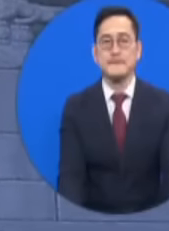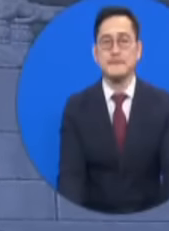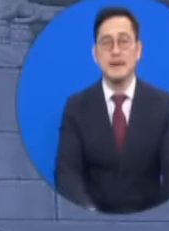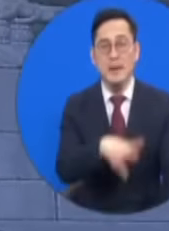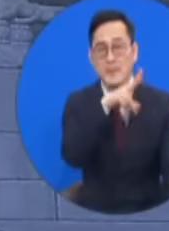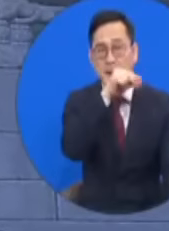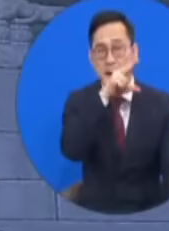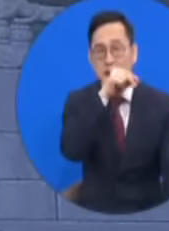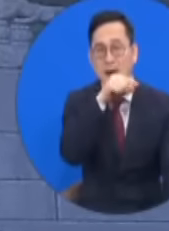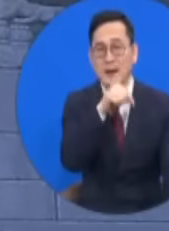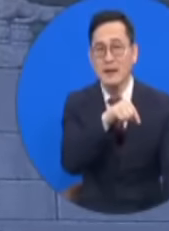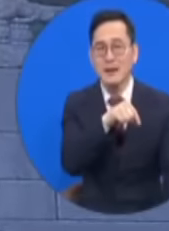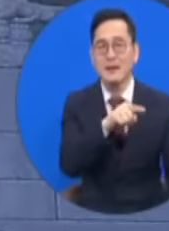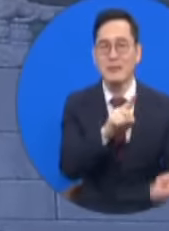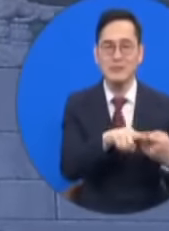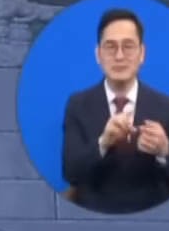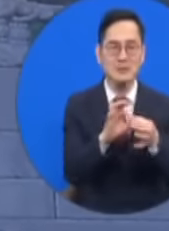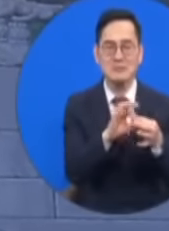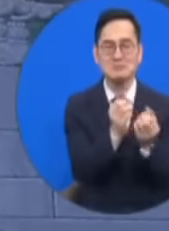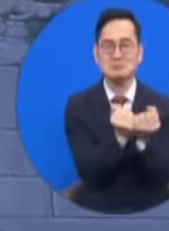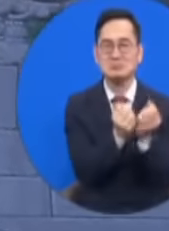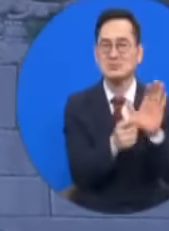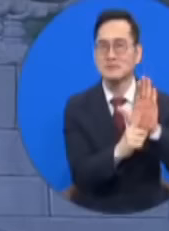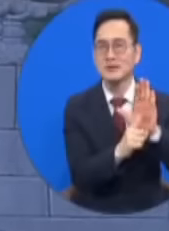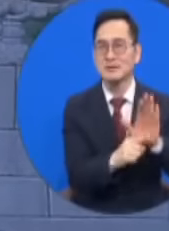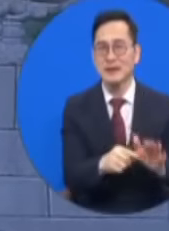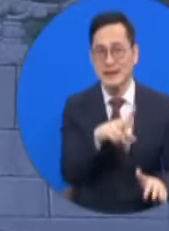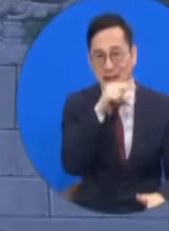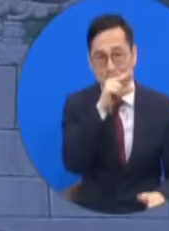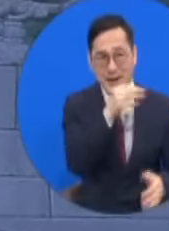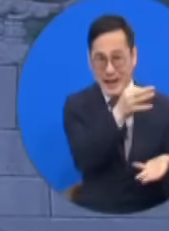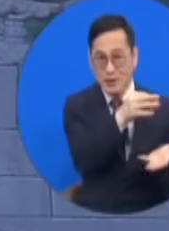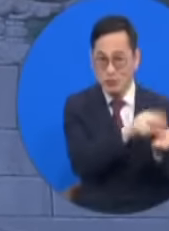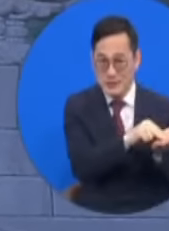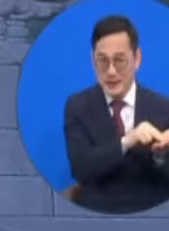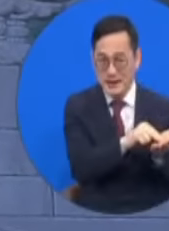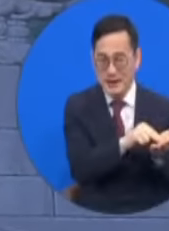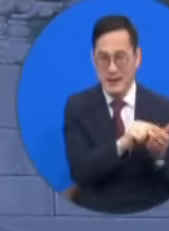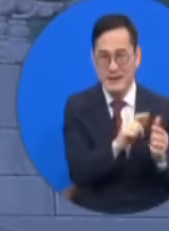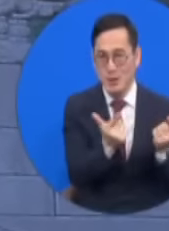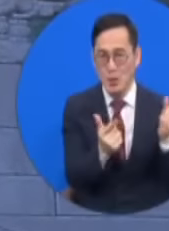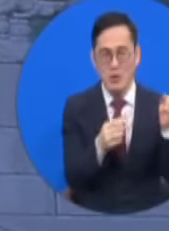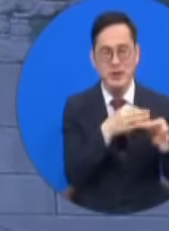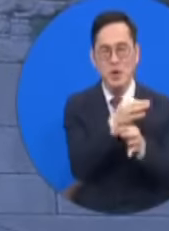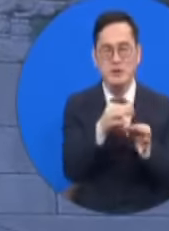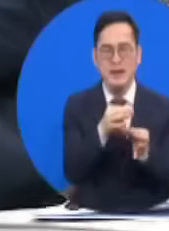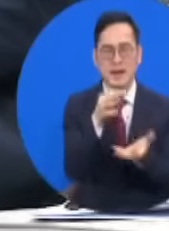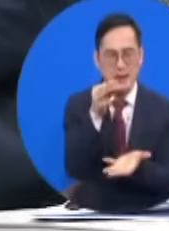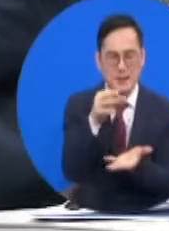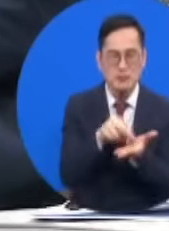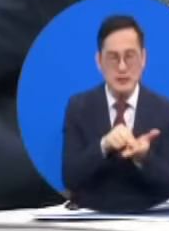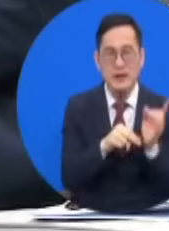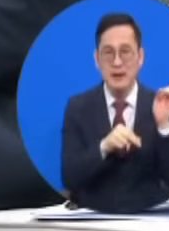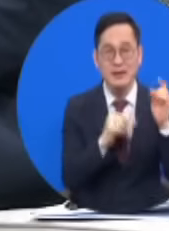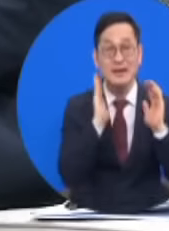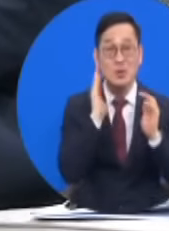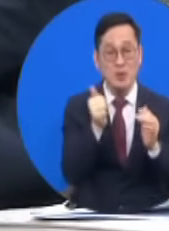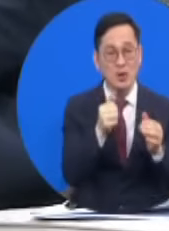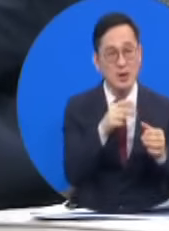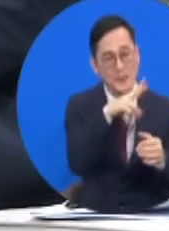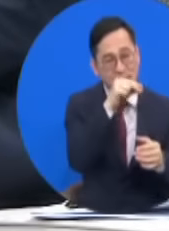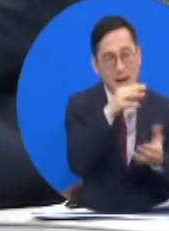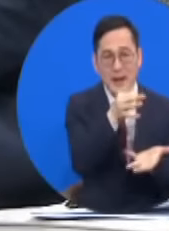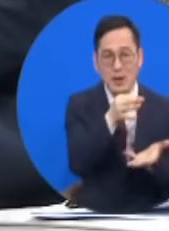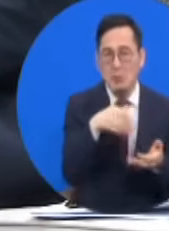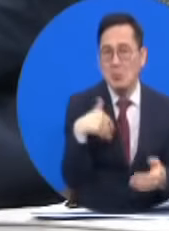대파 얘기 언급했어요. 대파 가격이 문제가 아니라 경제적인 물가 문제다. 뭐 이런 얘기도 했고 대통령이 대파 가격을 모르는 것 아니냐.